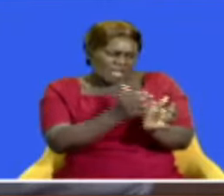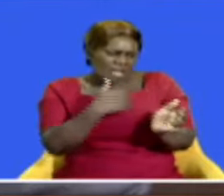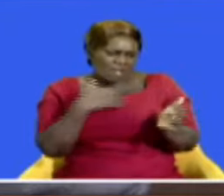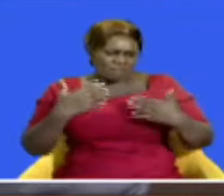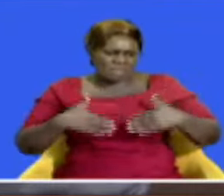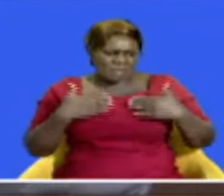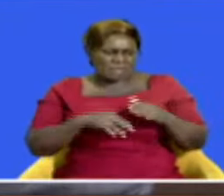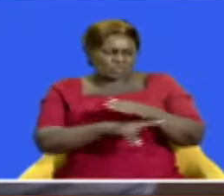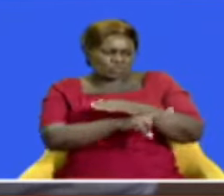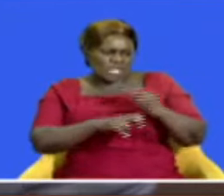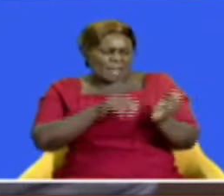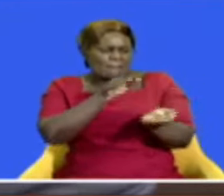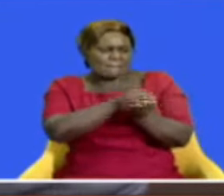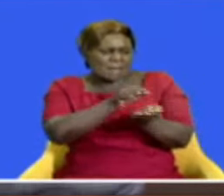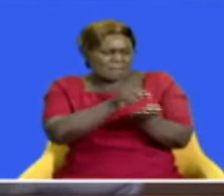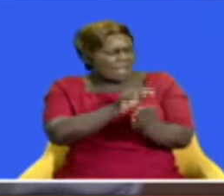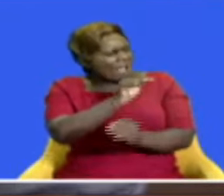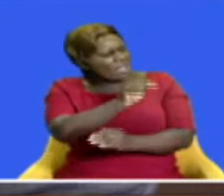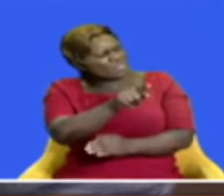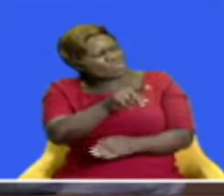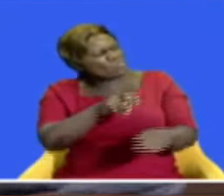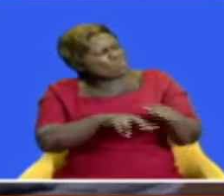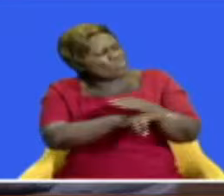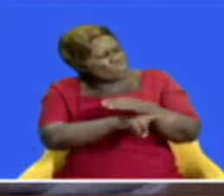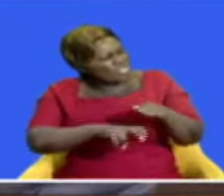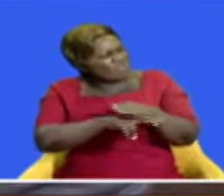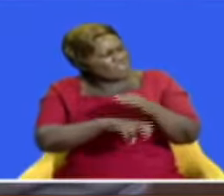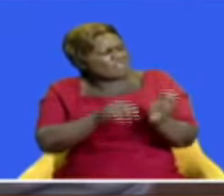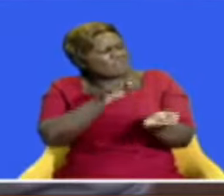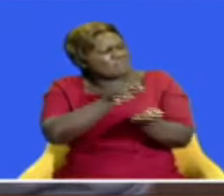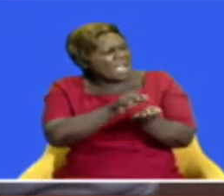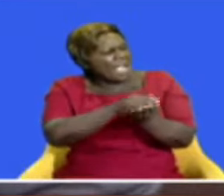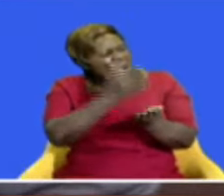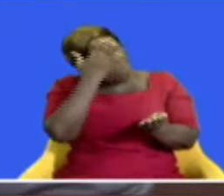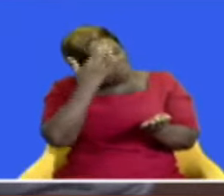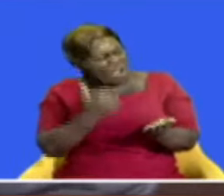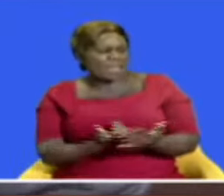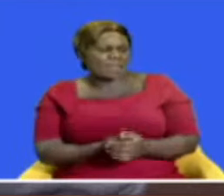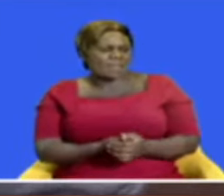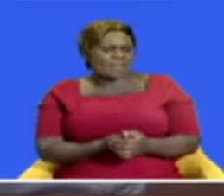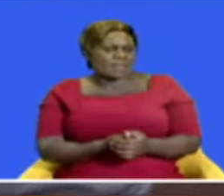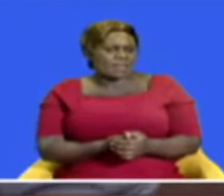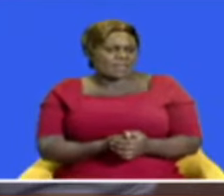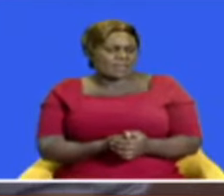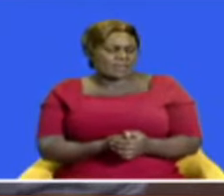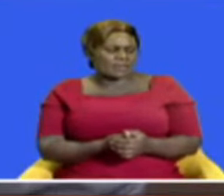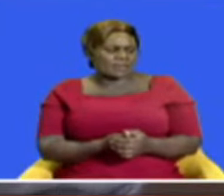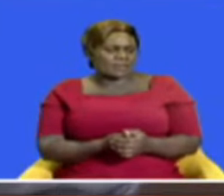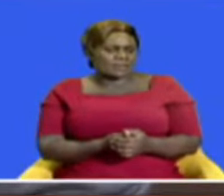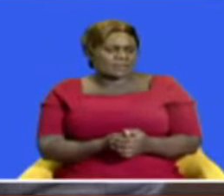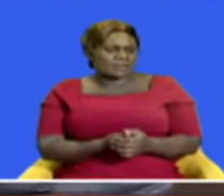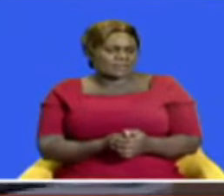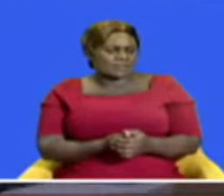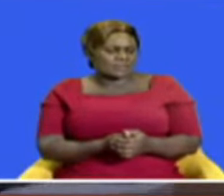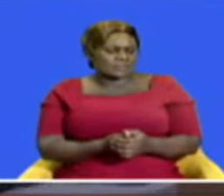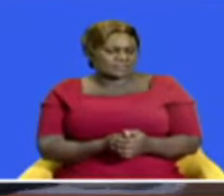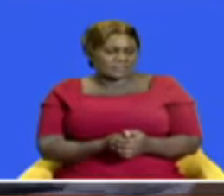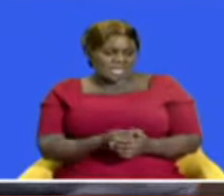tabia ya kuiba bank sana. Kaulizwa, kwa nini wewe una rob banks? Why do you rob banks? Kwa nini unaibia